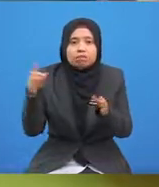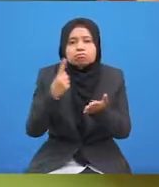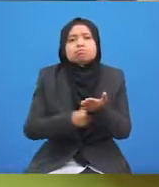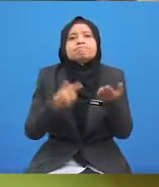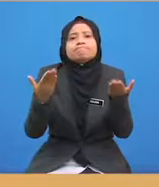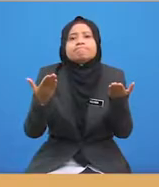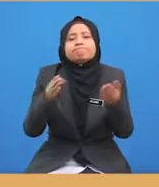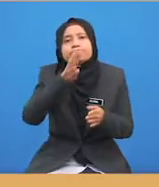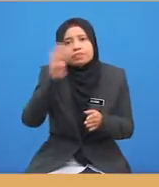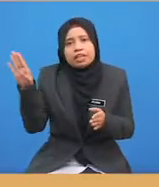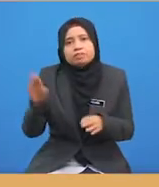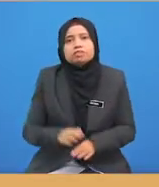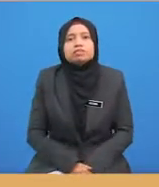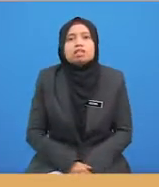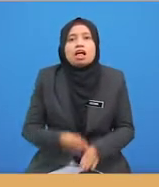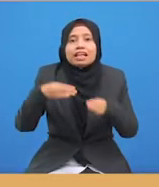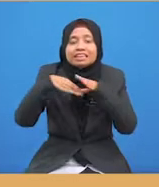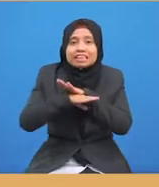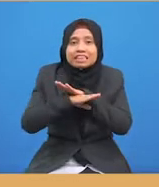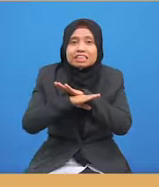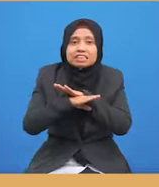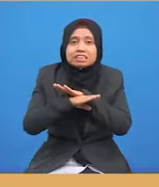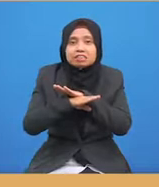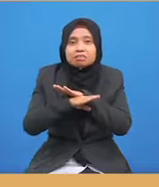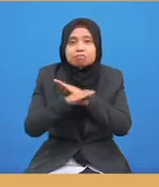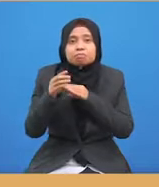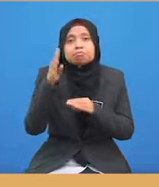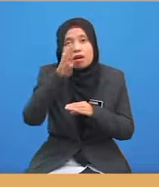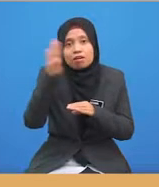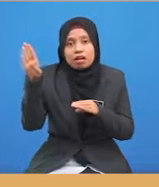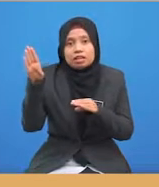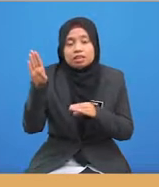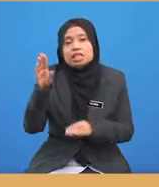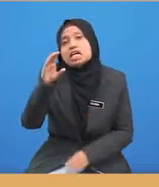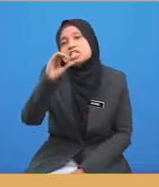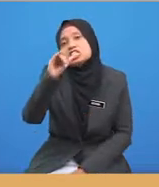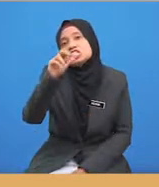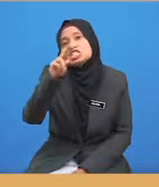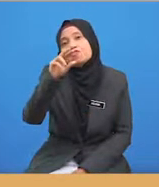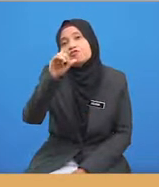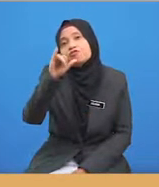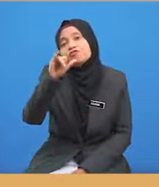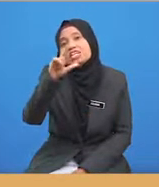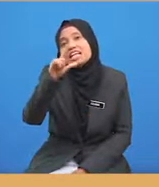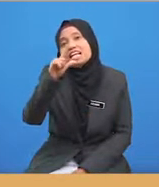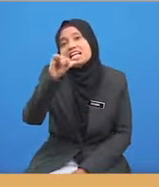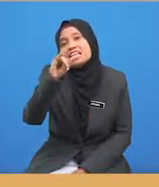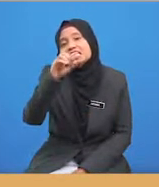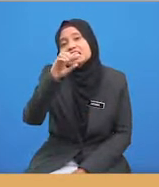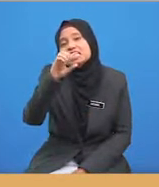tamadun. Dalam tradisi Barat, istilah civilization digunakan